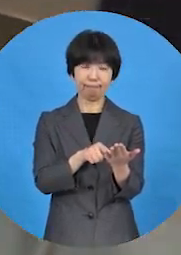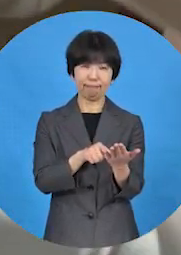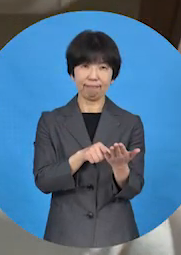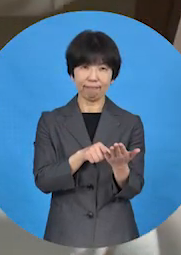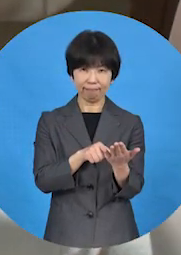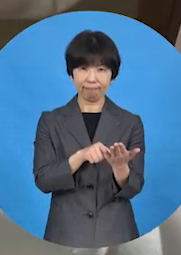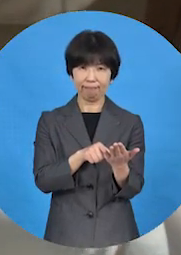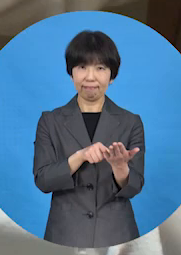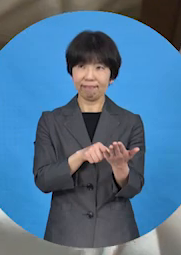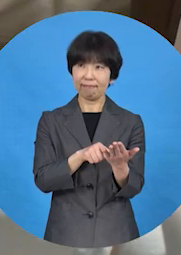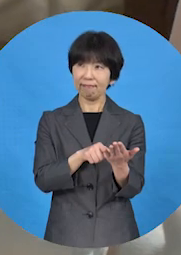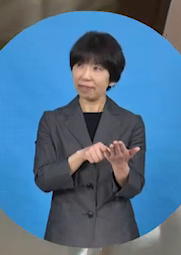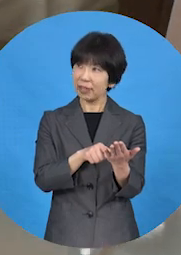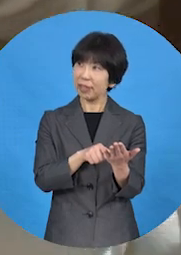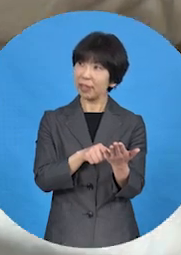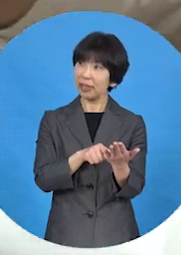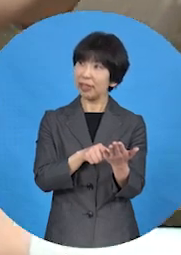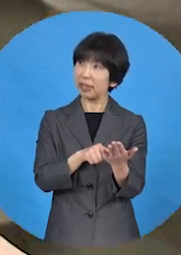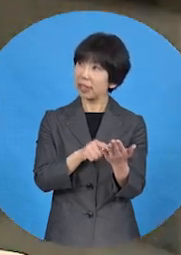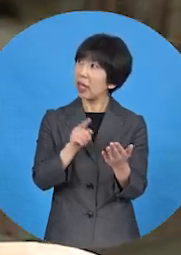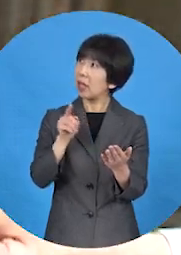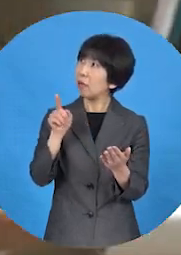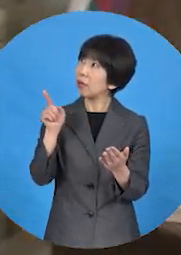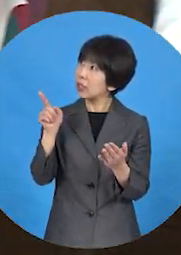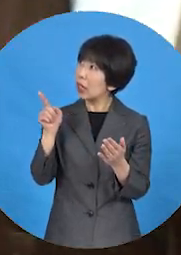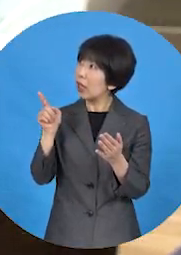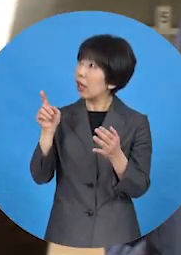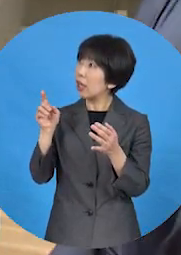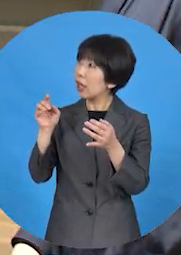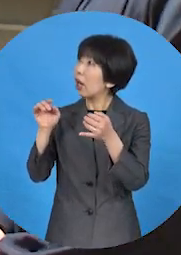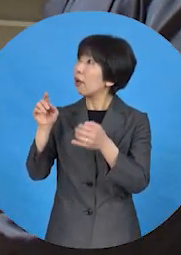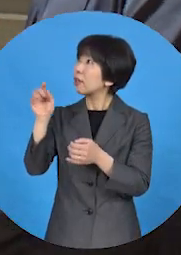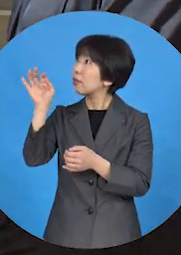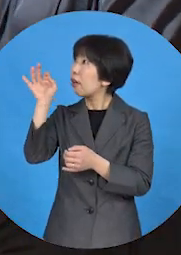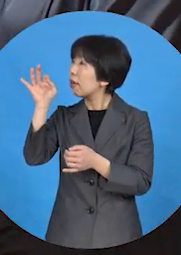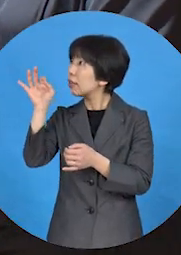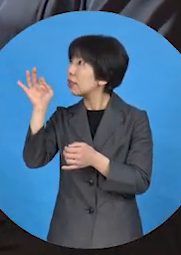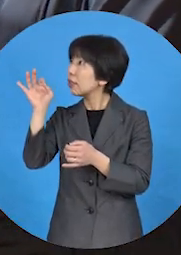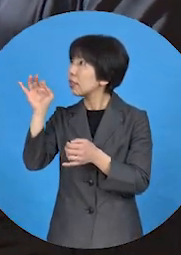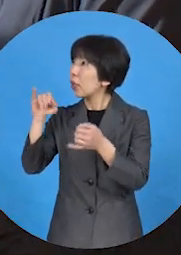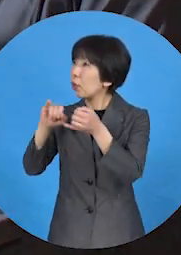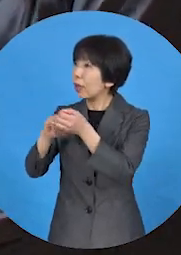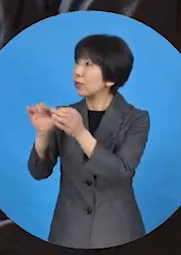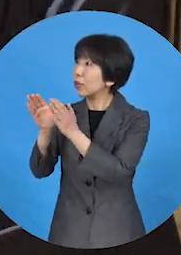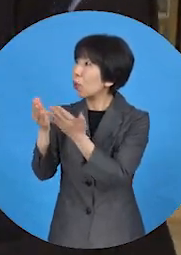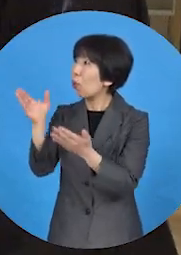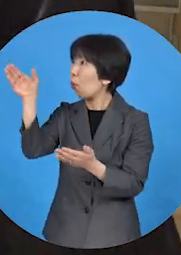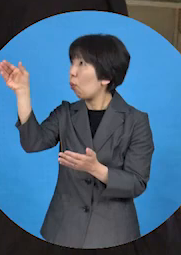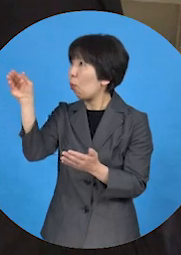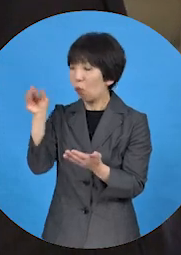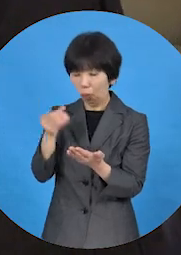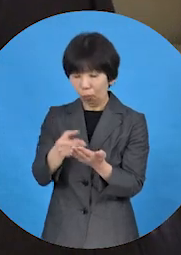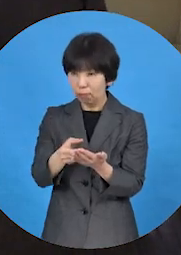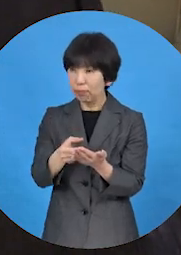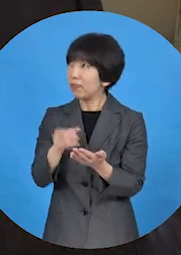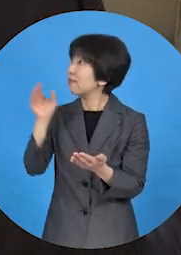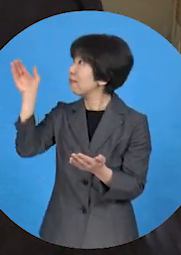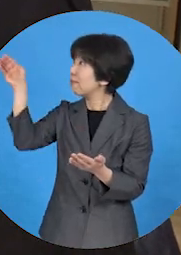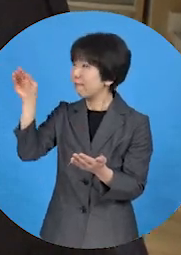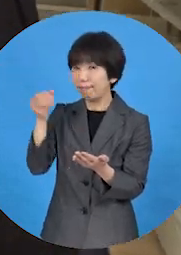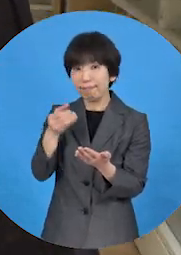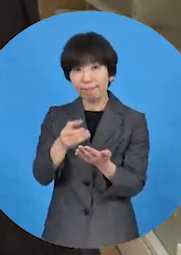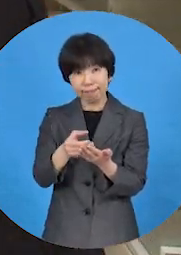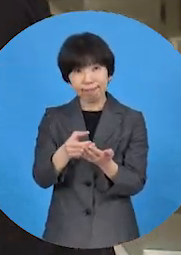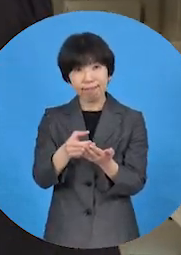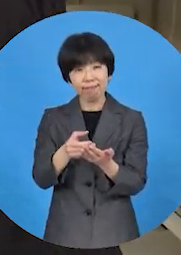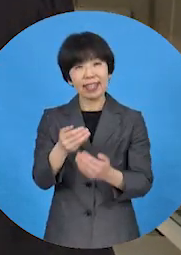A5、はい、B3 となってます、 はい、 でこちらの棚の方からですね、はい、実際にこちらですね、その書